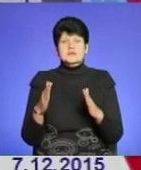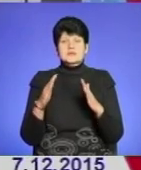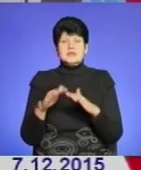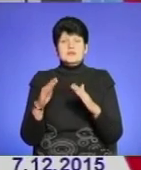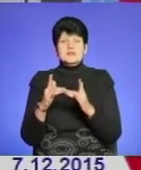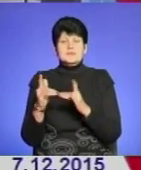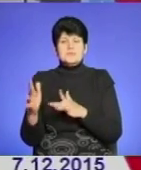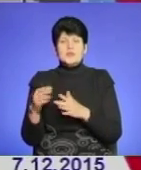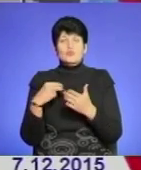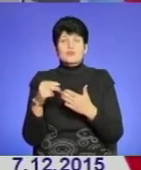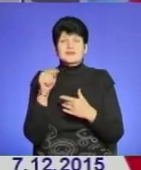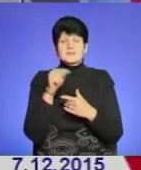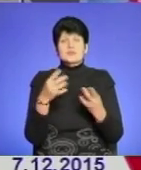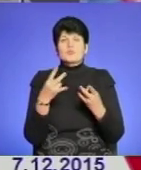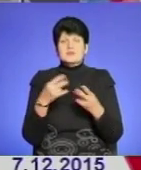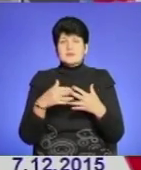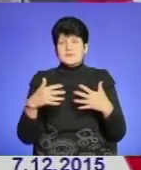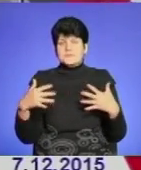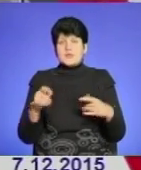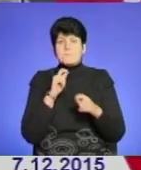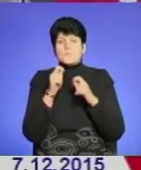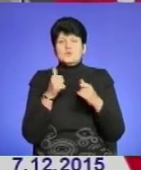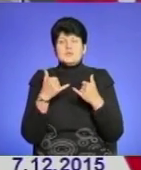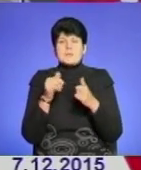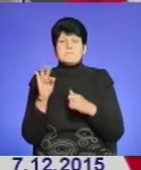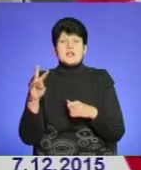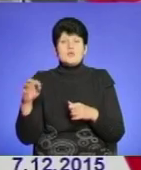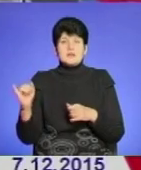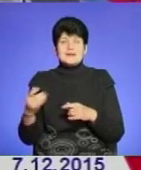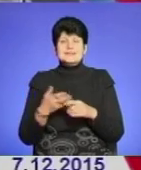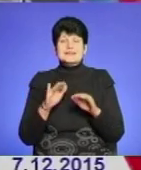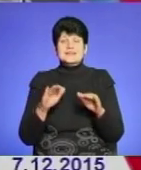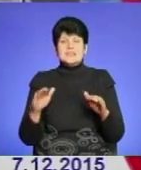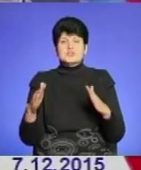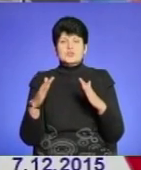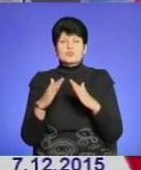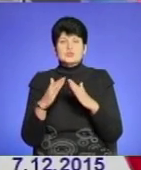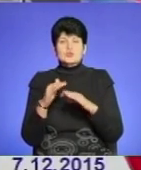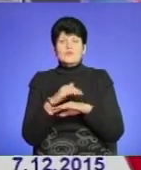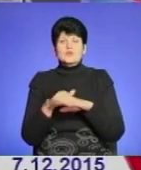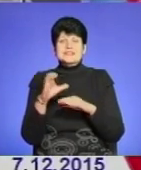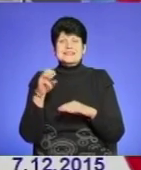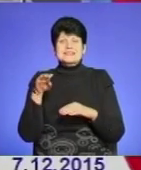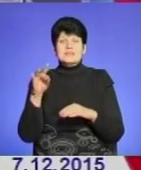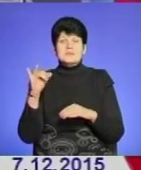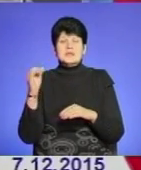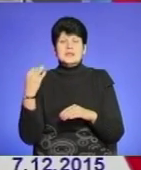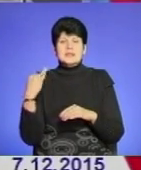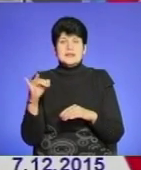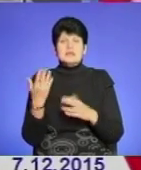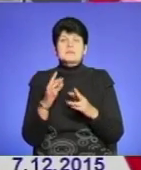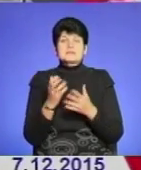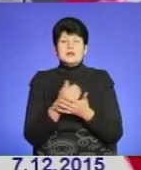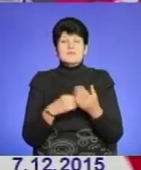також купити їм необхідні речі і подарунки на Миколая. Це дитячий будинок на вулиці Стрімкій. Яким чином ми збираємо ці кошти?